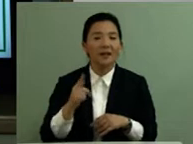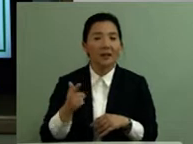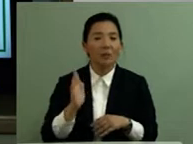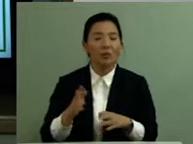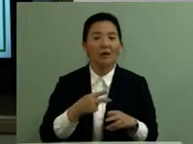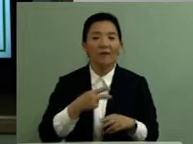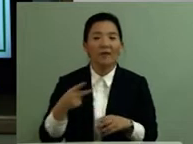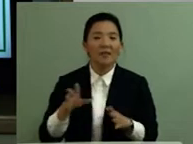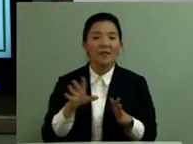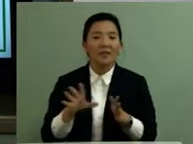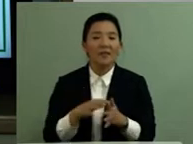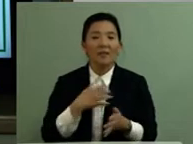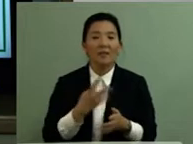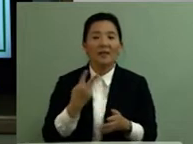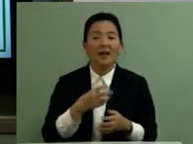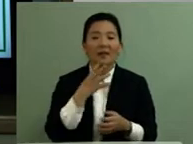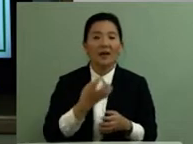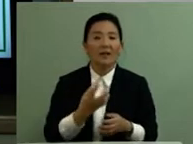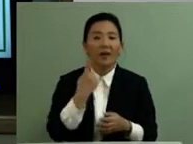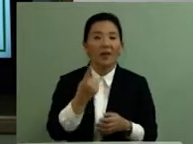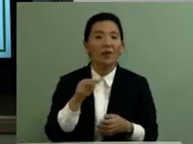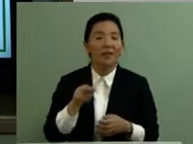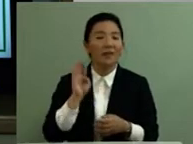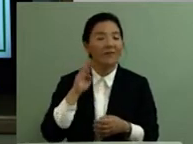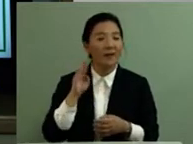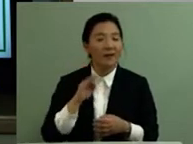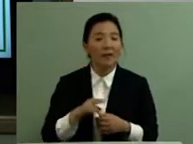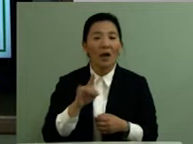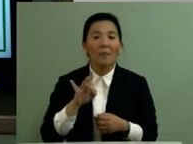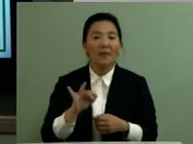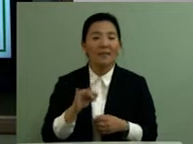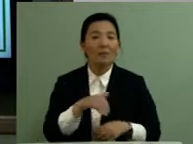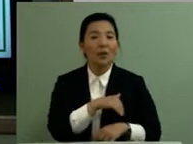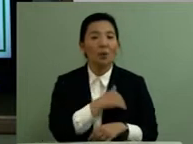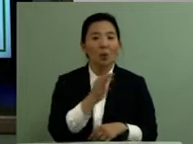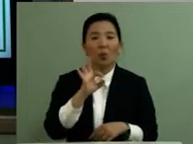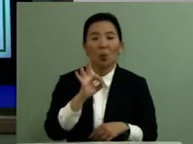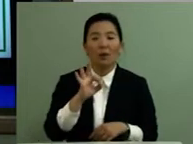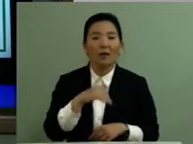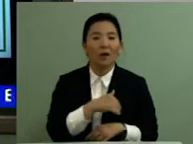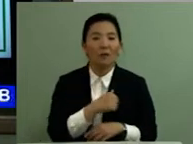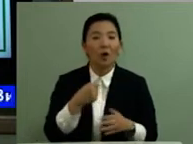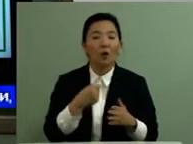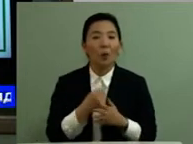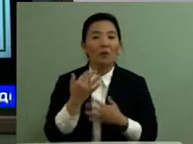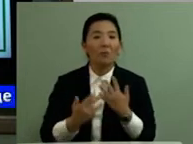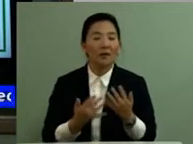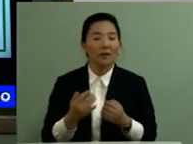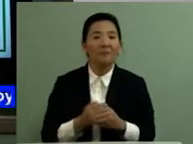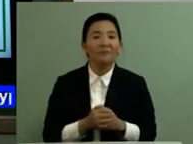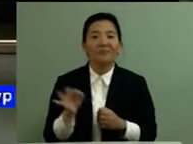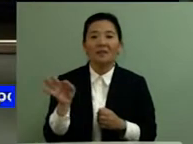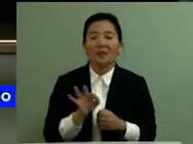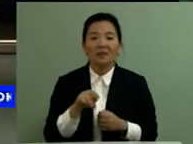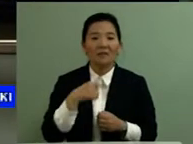равняться энергии, необходимой для нагрева 1 литра воды при температуре 0 градусов до кипения.